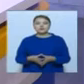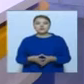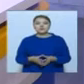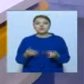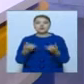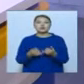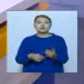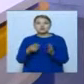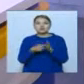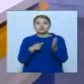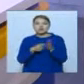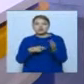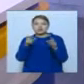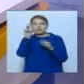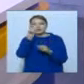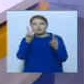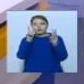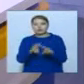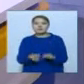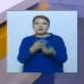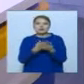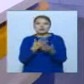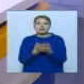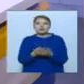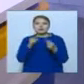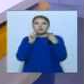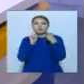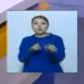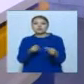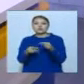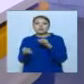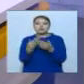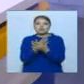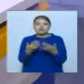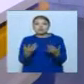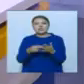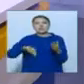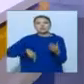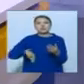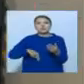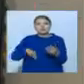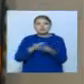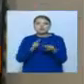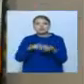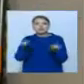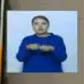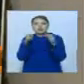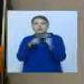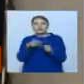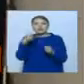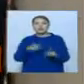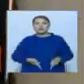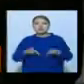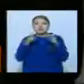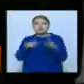В ходе проведения ОПМ «Стоп трафик» сотрудники управления по борьбе с организованной преступностью областного департамента полиции выявили